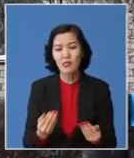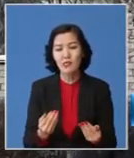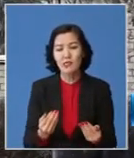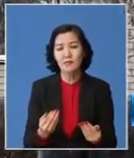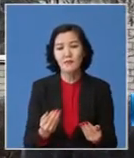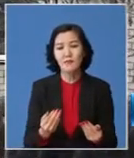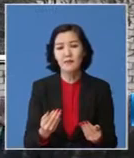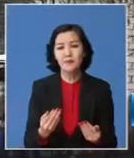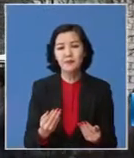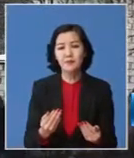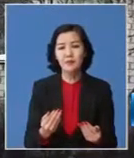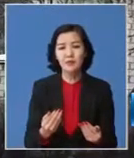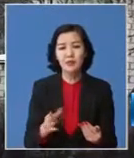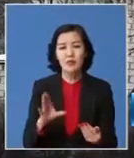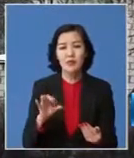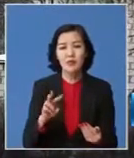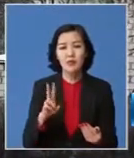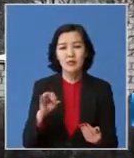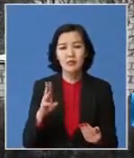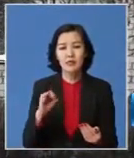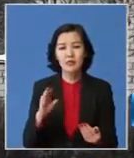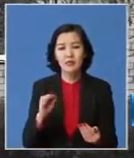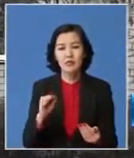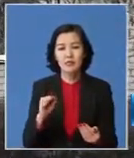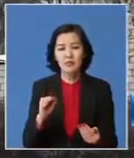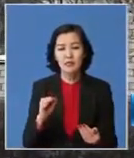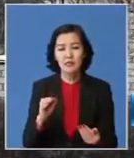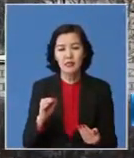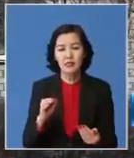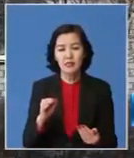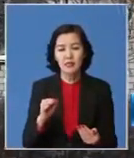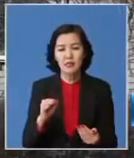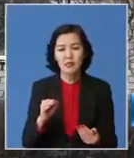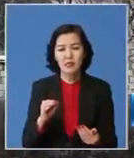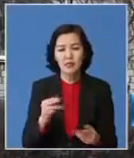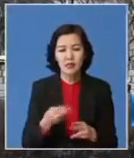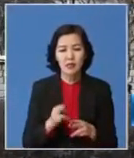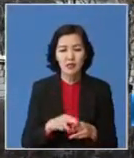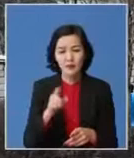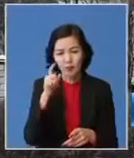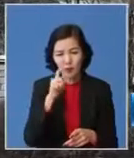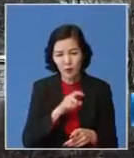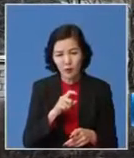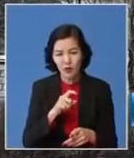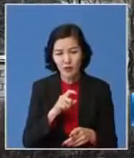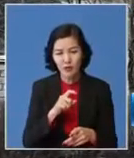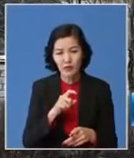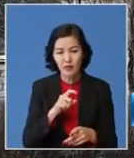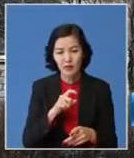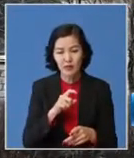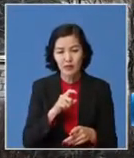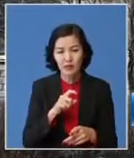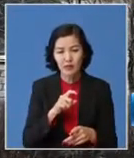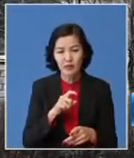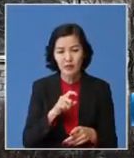типа синтетические пошли. Вот самое плохое дело, синтетические наркотические вещества, вот